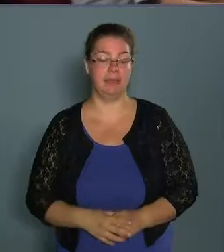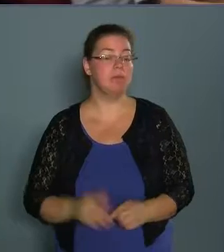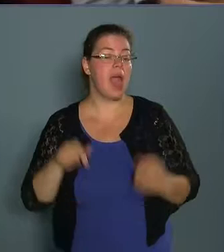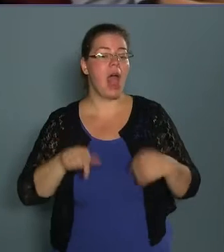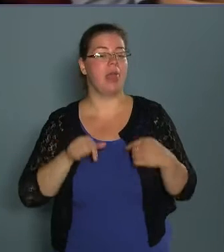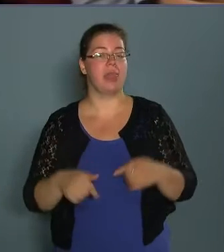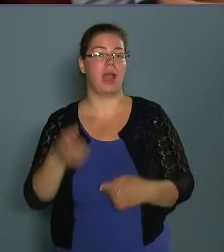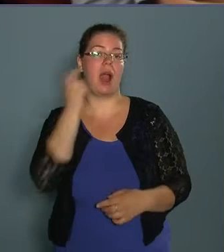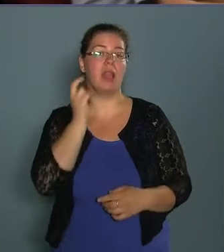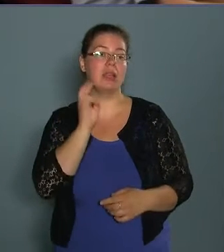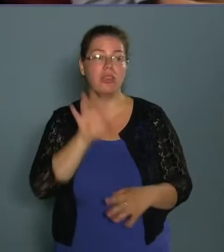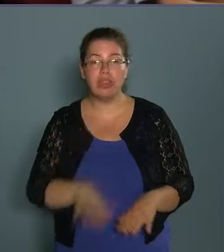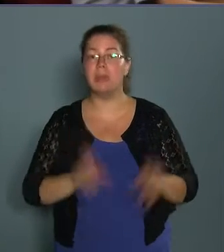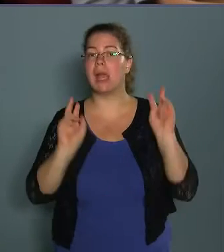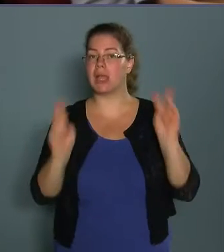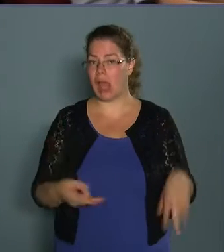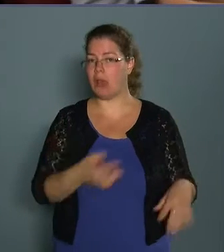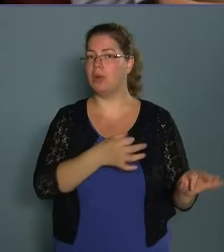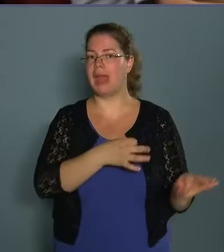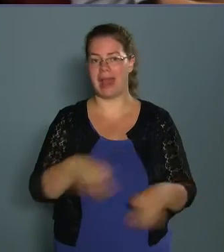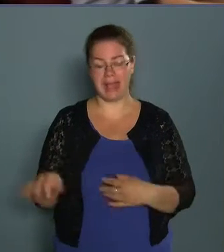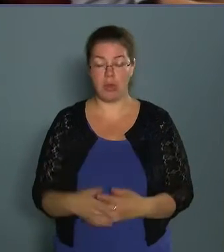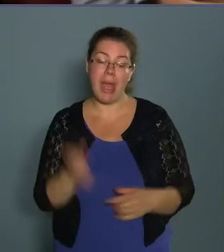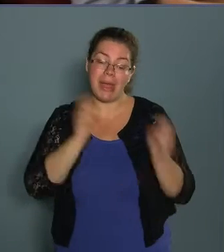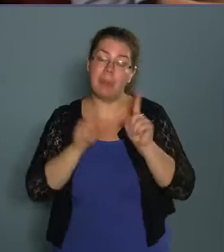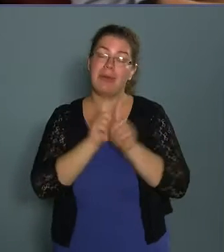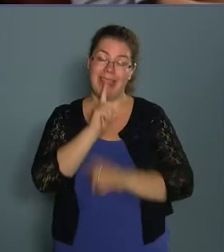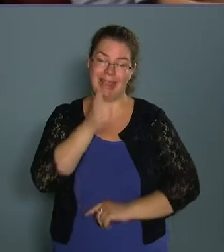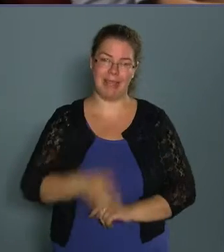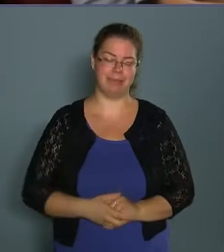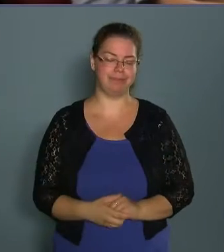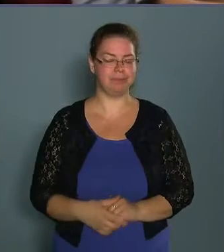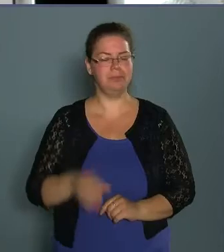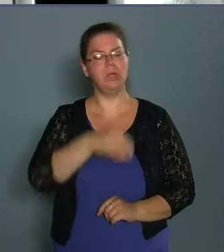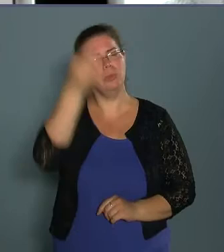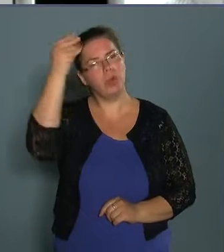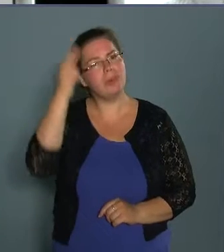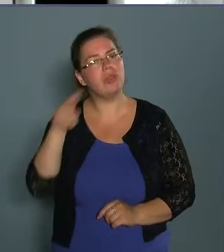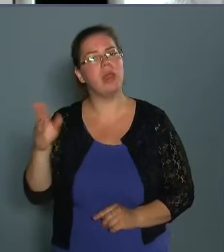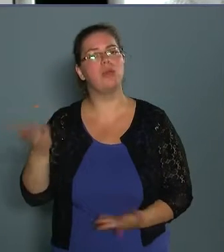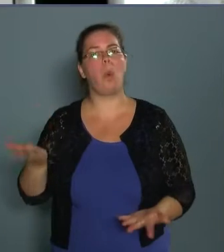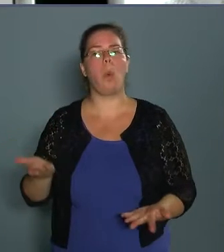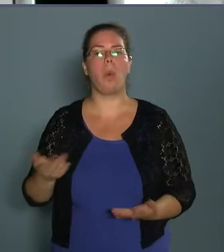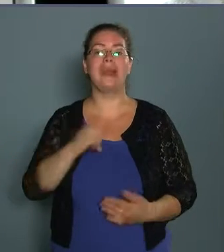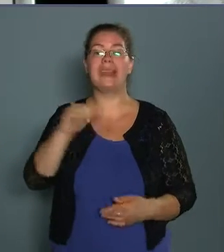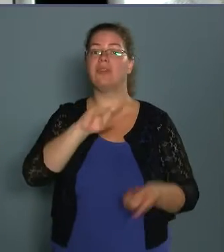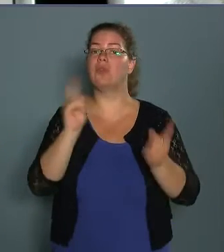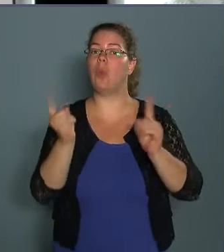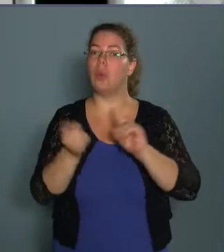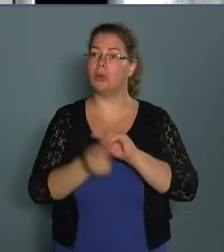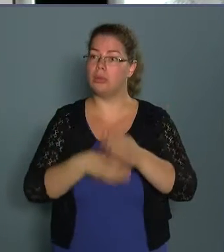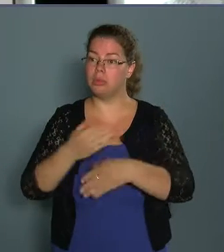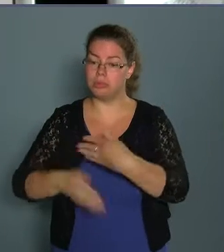tehát ennek a létesítménynek addig el is kellene készülnie, reméljük, hogy így is lesz. Polgármester úr,